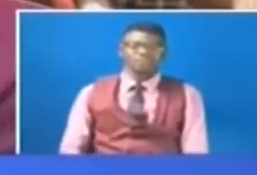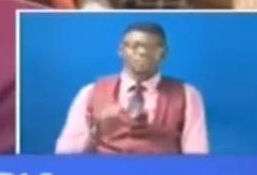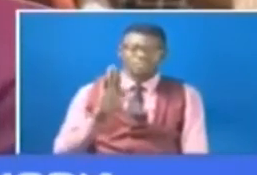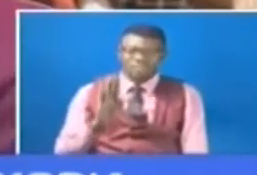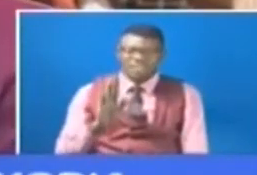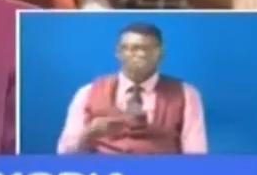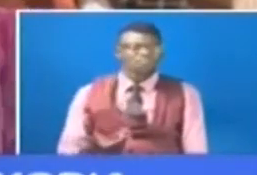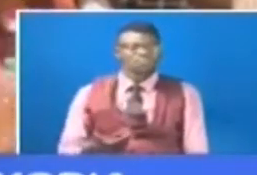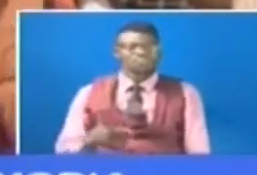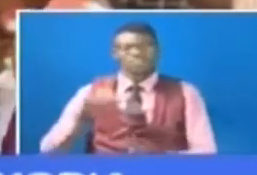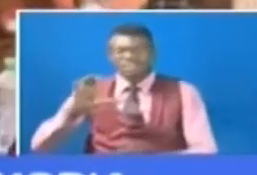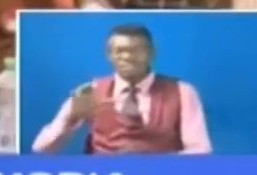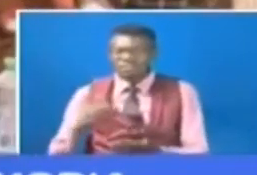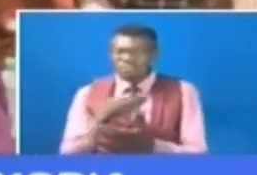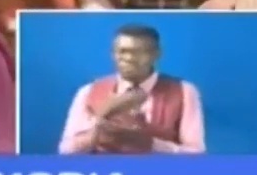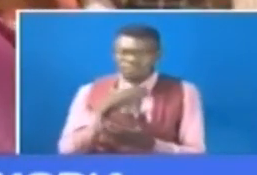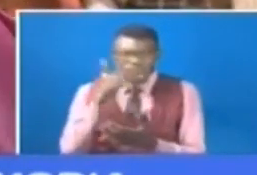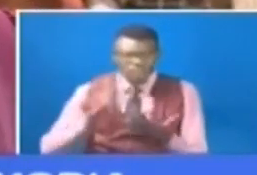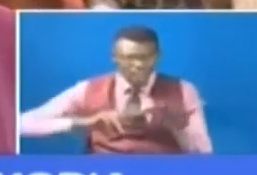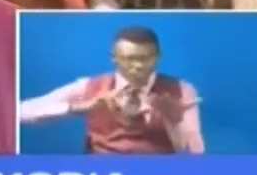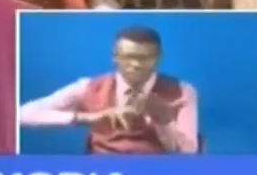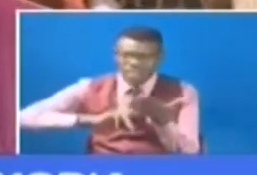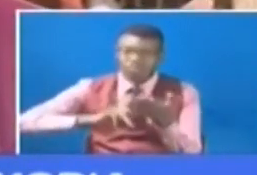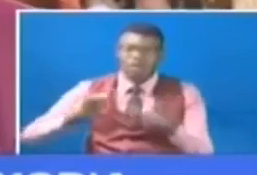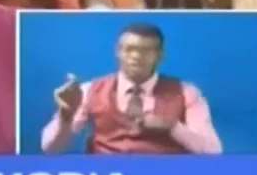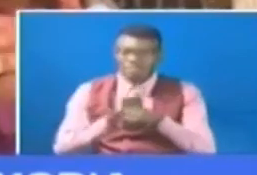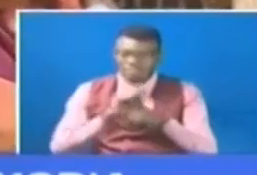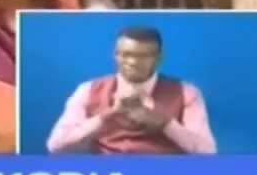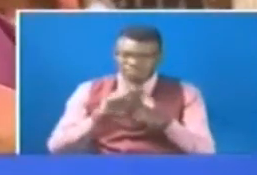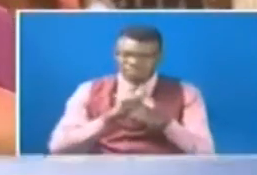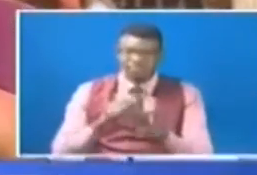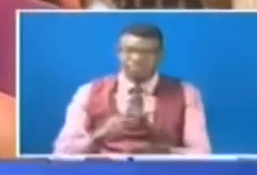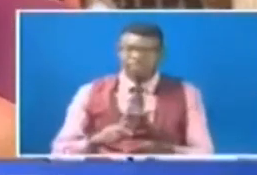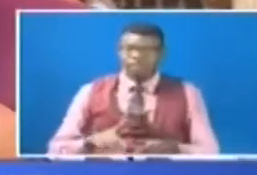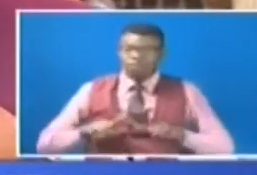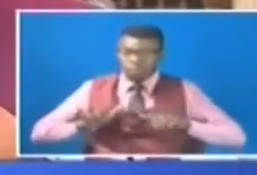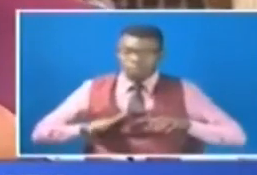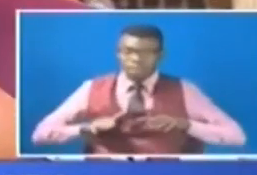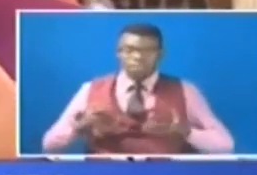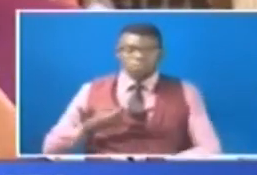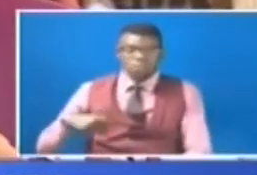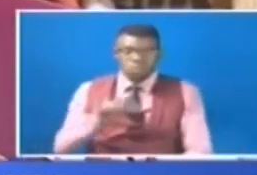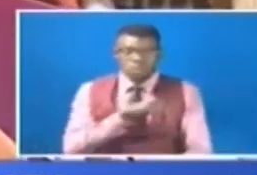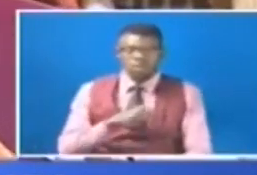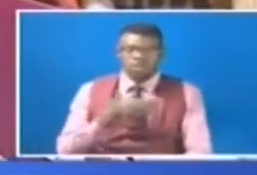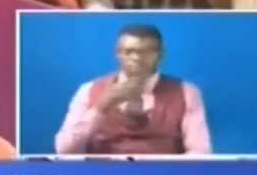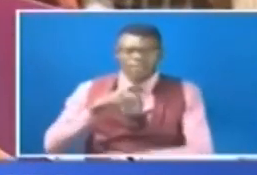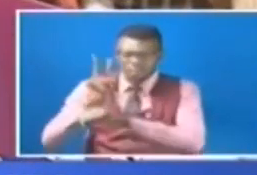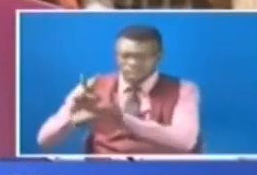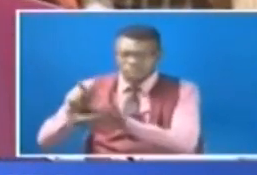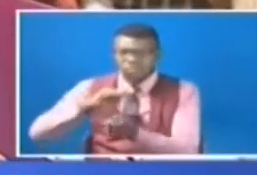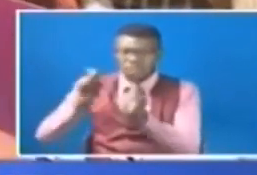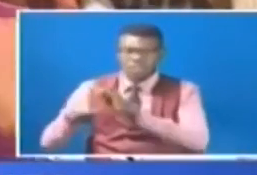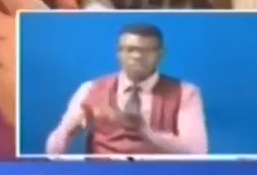nayo nyumbani. Badala ya kwenda kwa vocation training, kwanza sisi mama to change attitude,